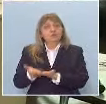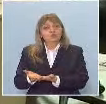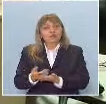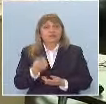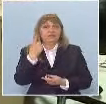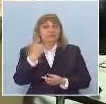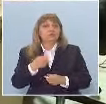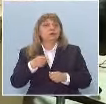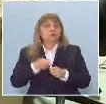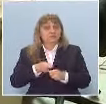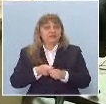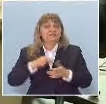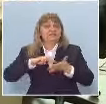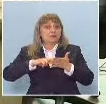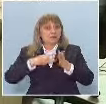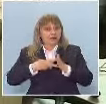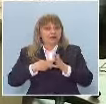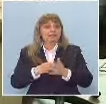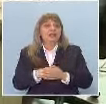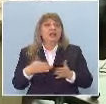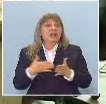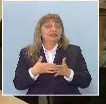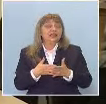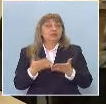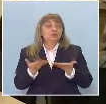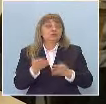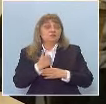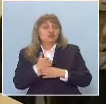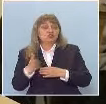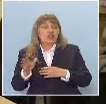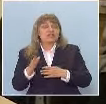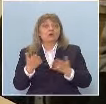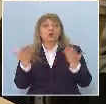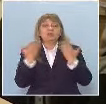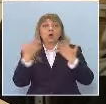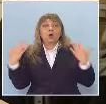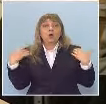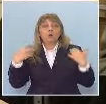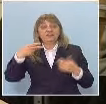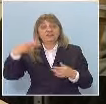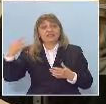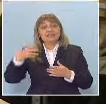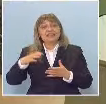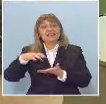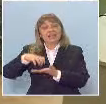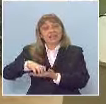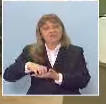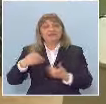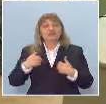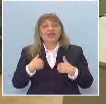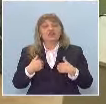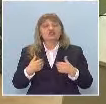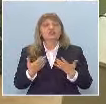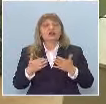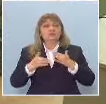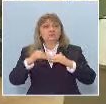в самото разработване на проекта. Тъй като сме част от университетския кампус, нашата инфраструктура има